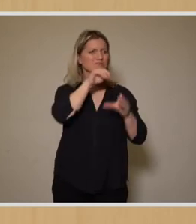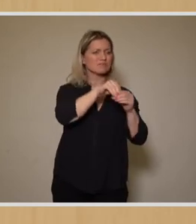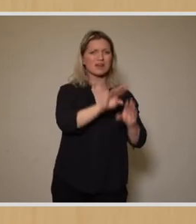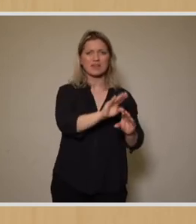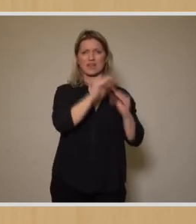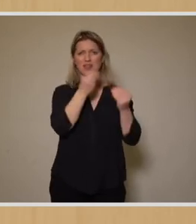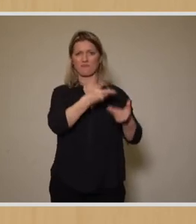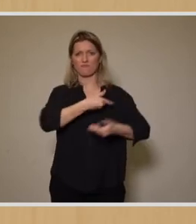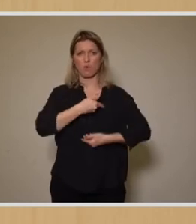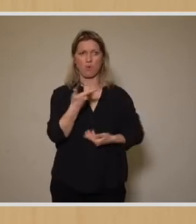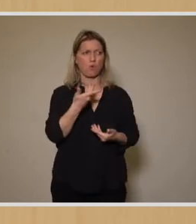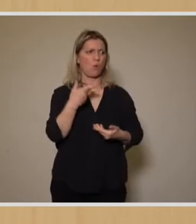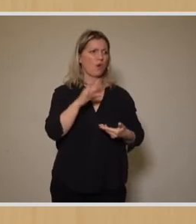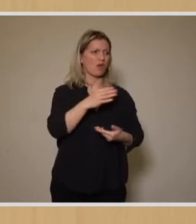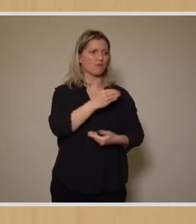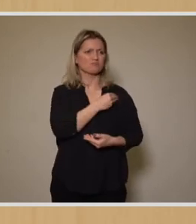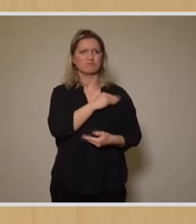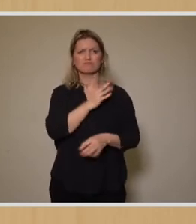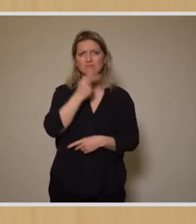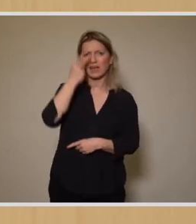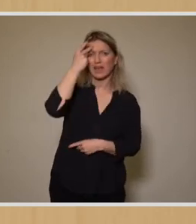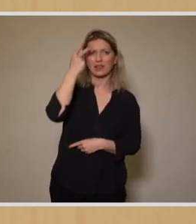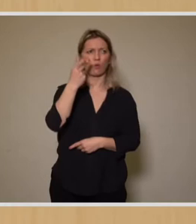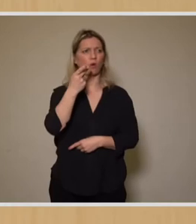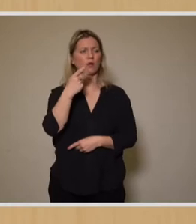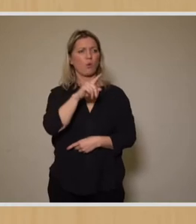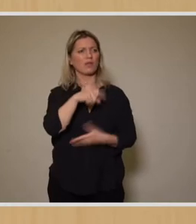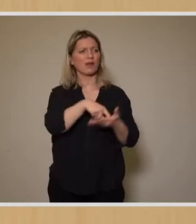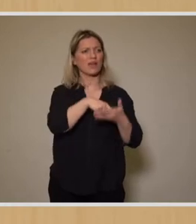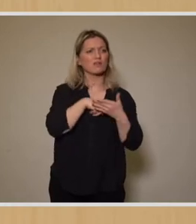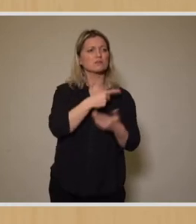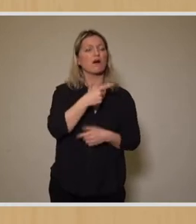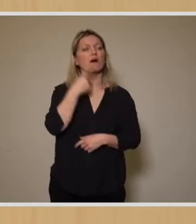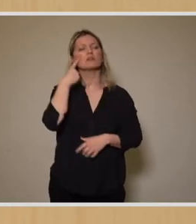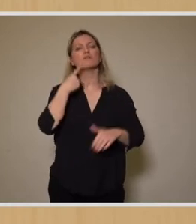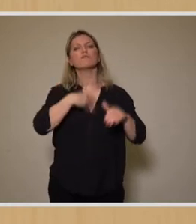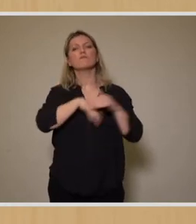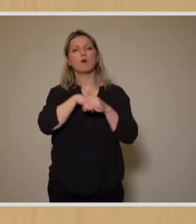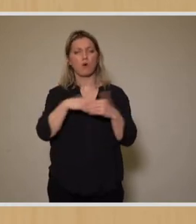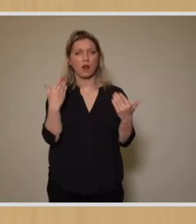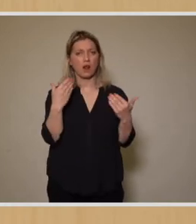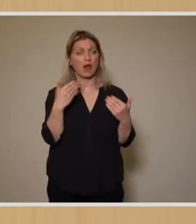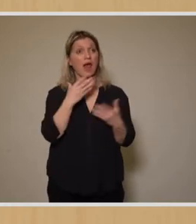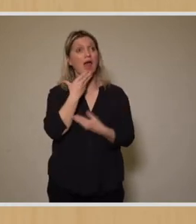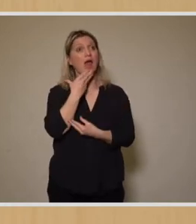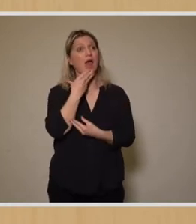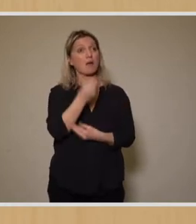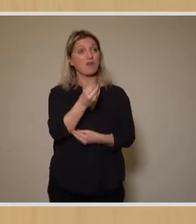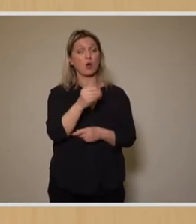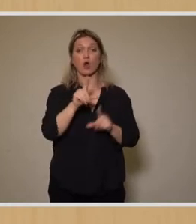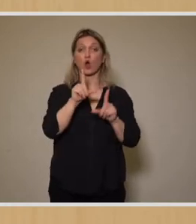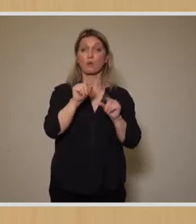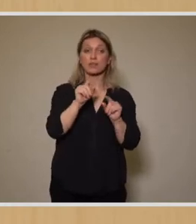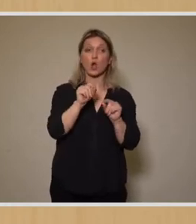Anweise, Erinnerungen, Hinweise, die sinnvoll sind. Eine Empfehlung legt einen Beschluss nahe,